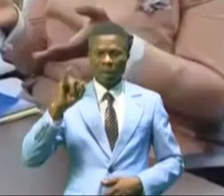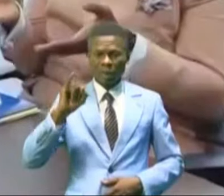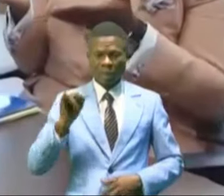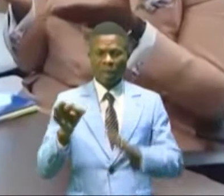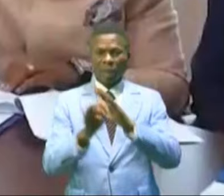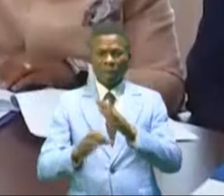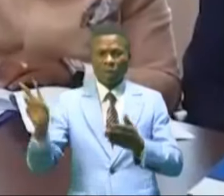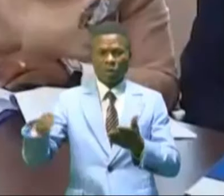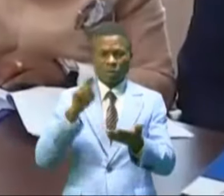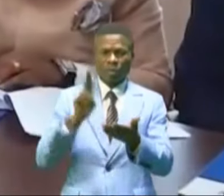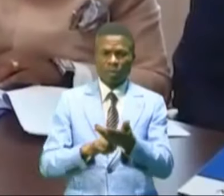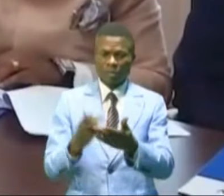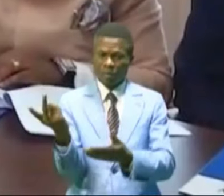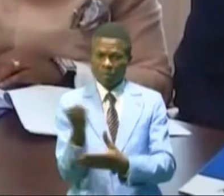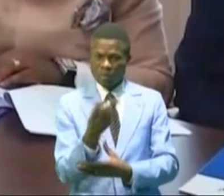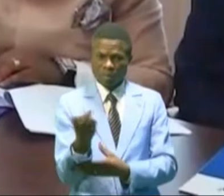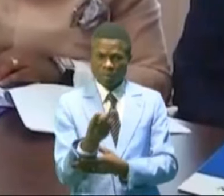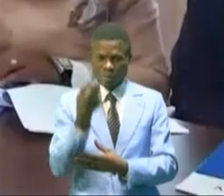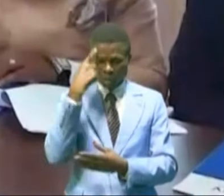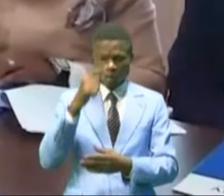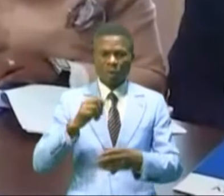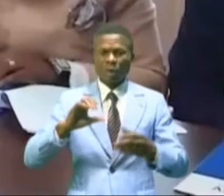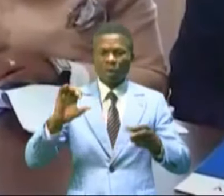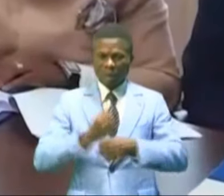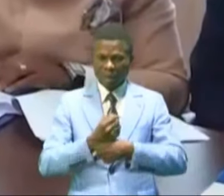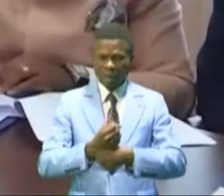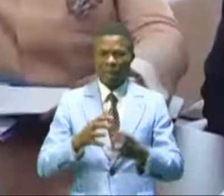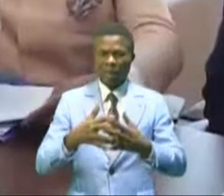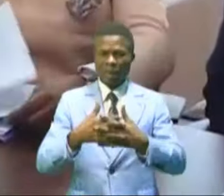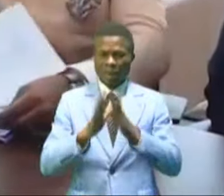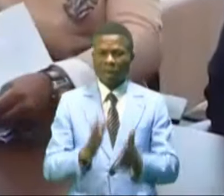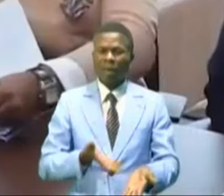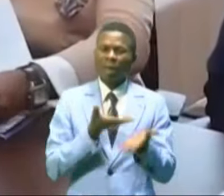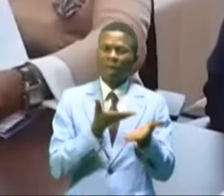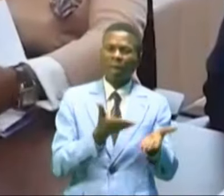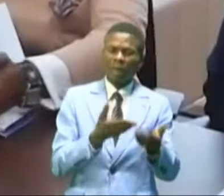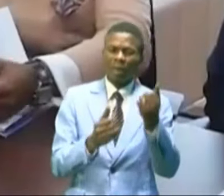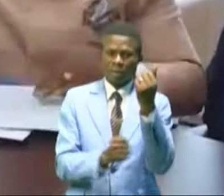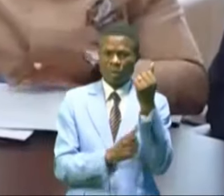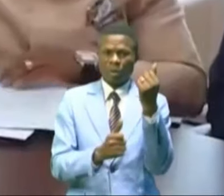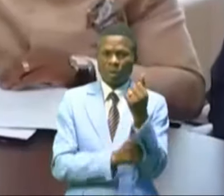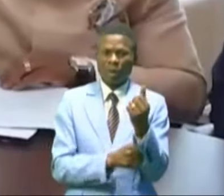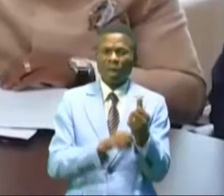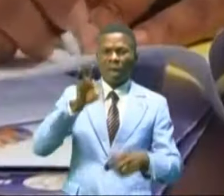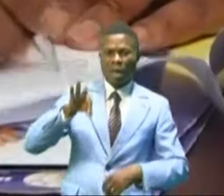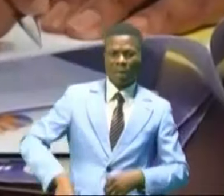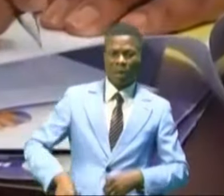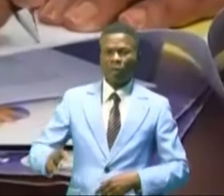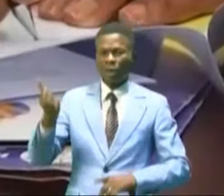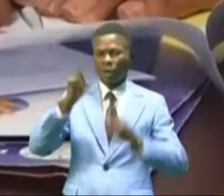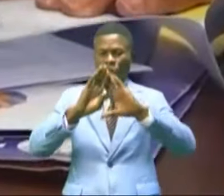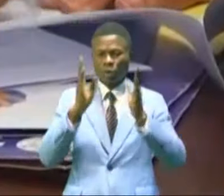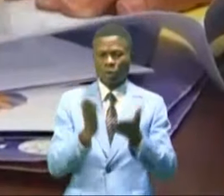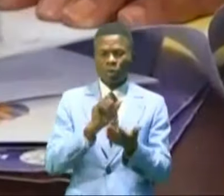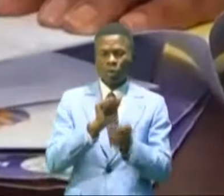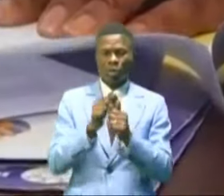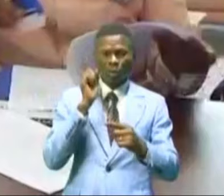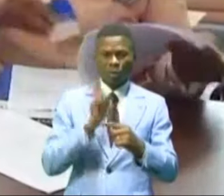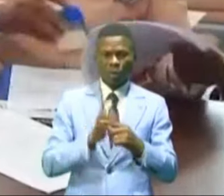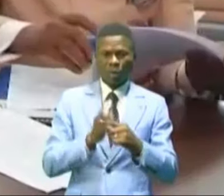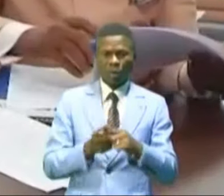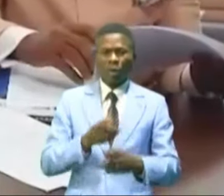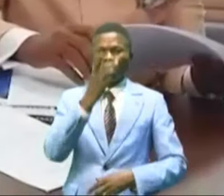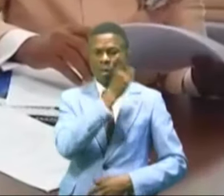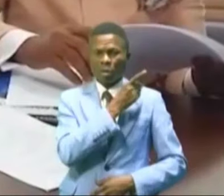la signature a suivi pour sceller ce partenariat d'assistance humanitaire en faveur des personnes en situation difficile. Paul